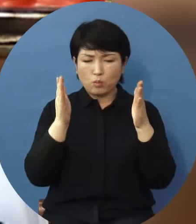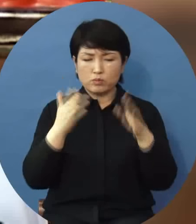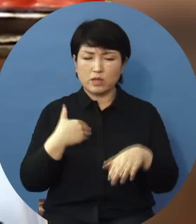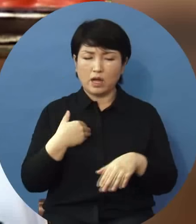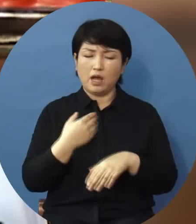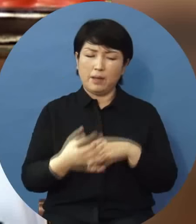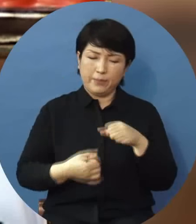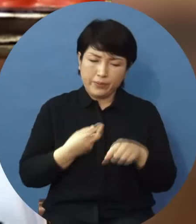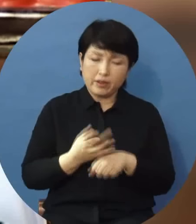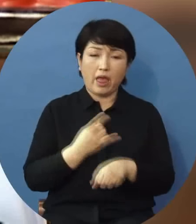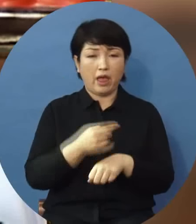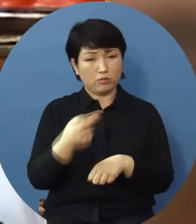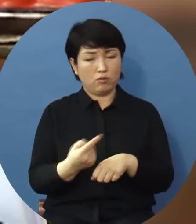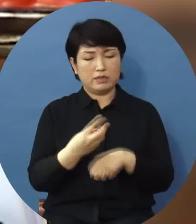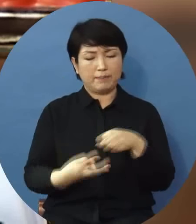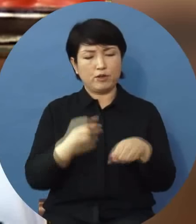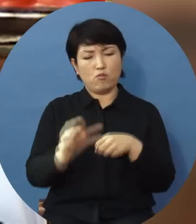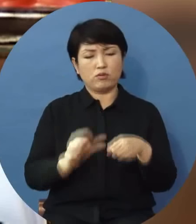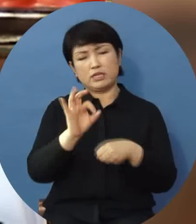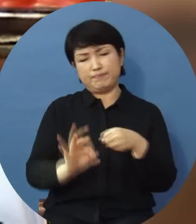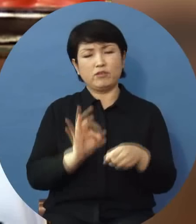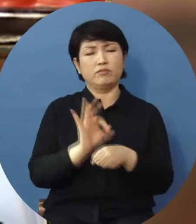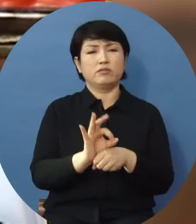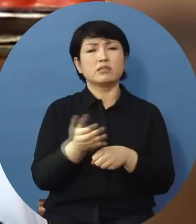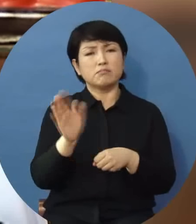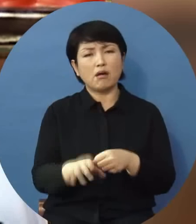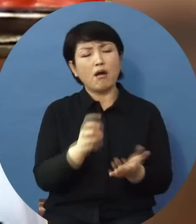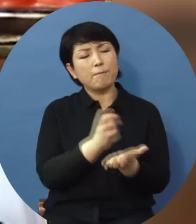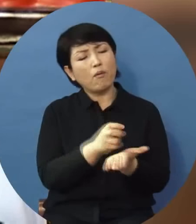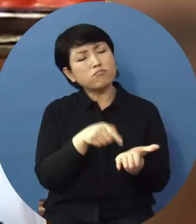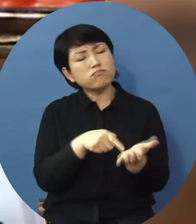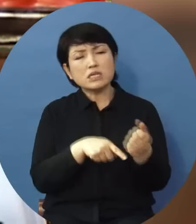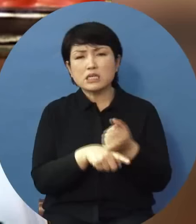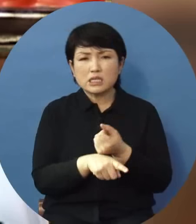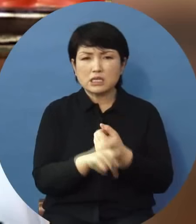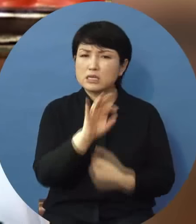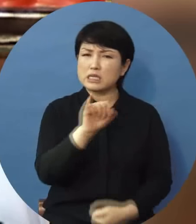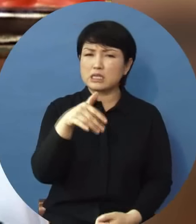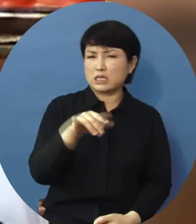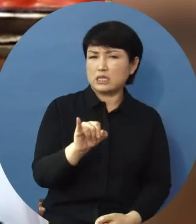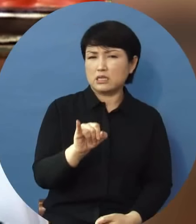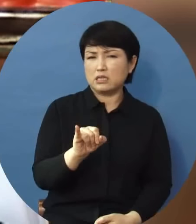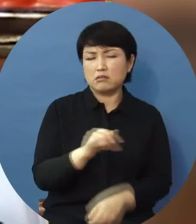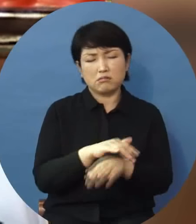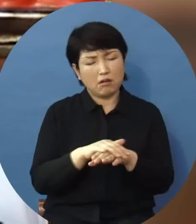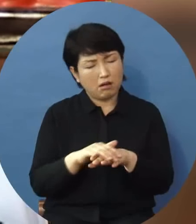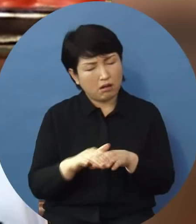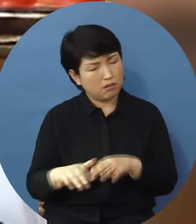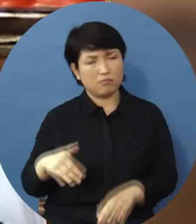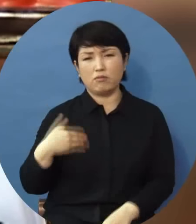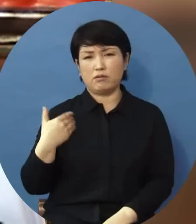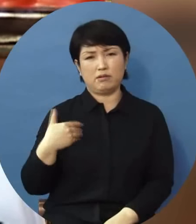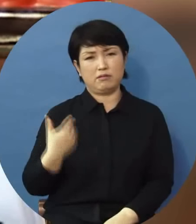공부를 오래 해도 3년, 5년, 10년 해도 법의 이치를 잘